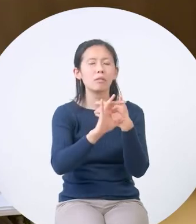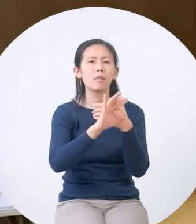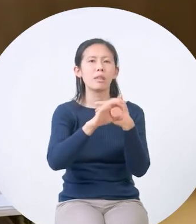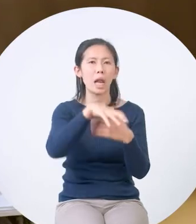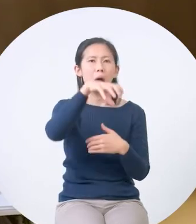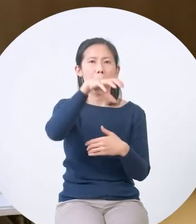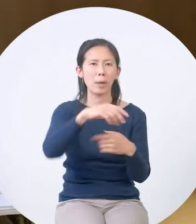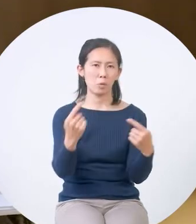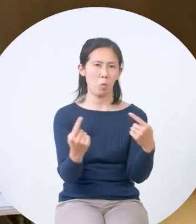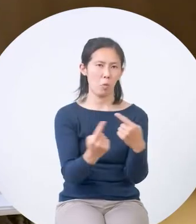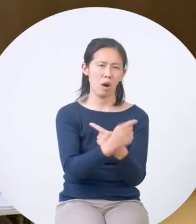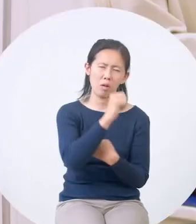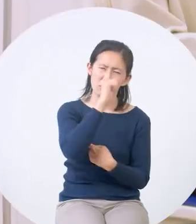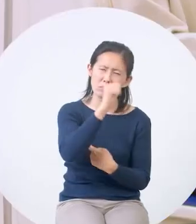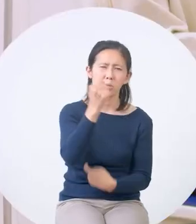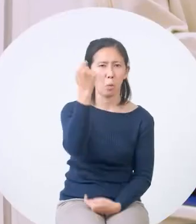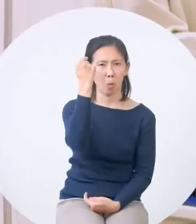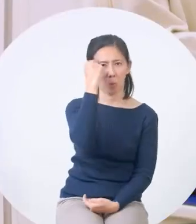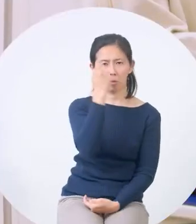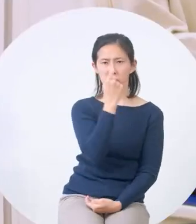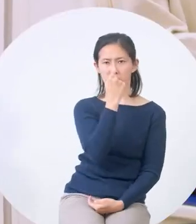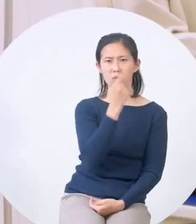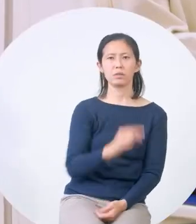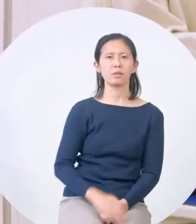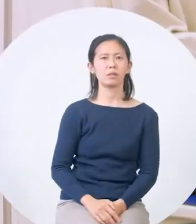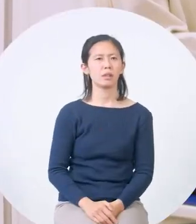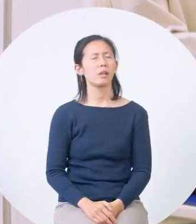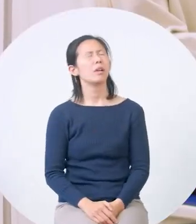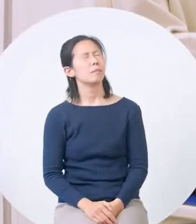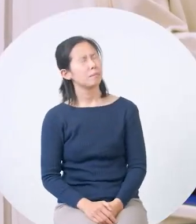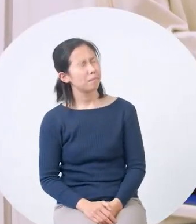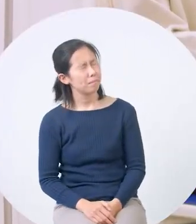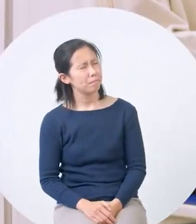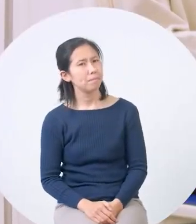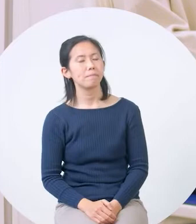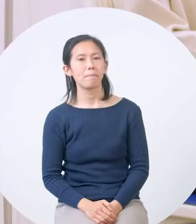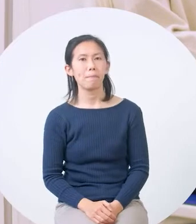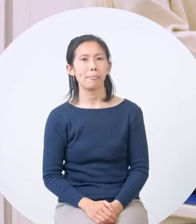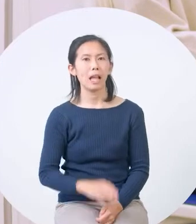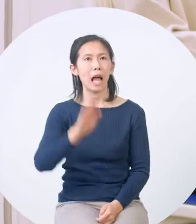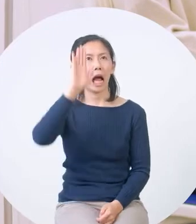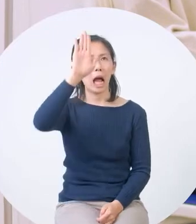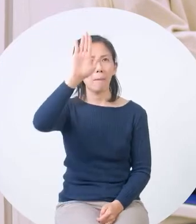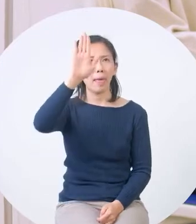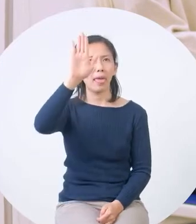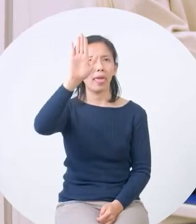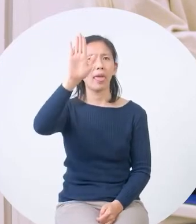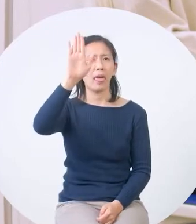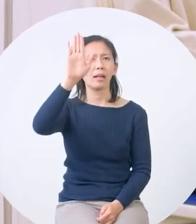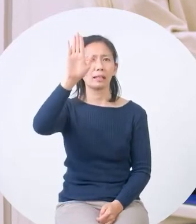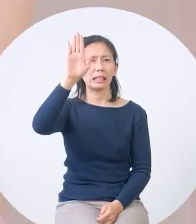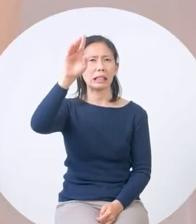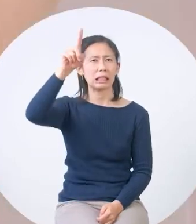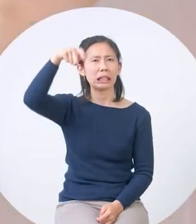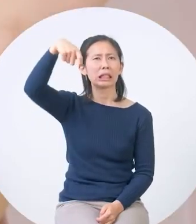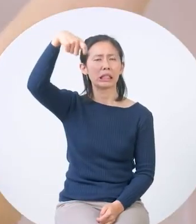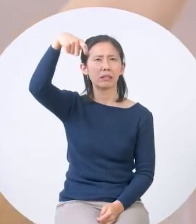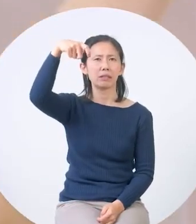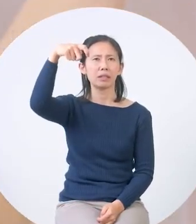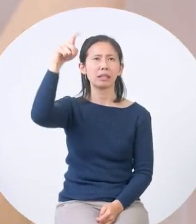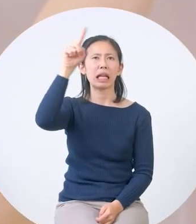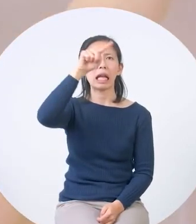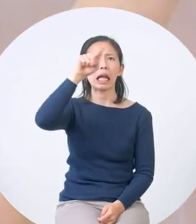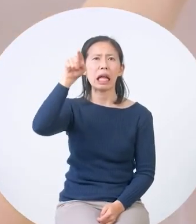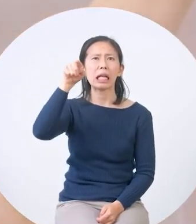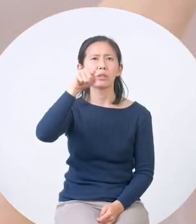置を変えた方がいいんですよね。 と、なんて言うんだろう、壁に くっついてる S 字フック